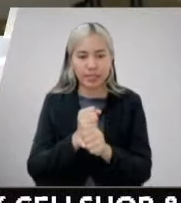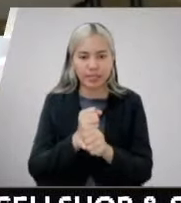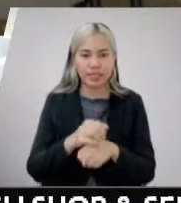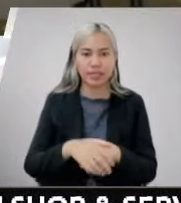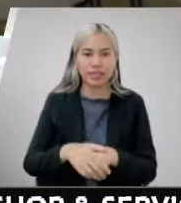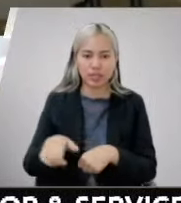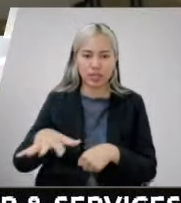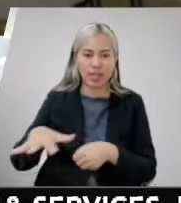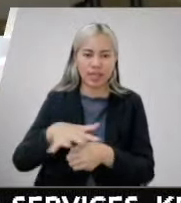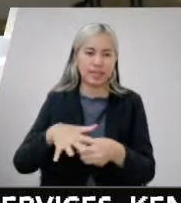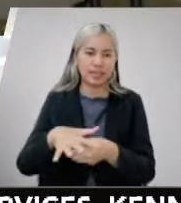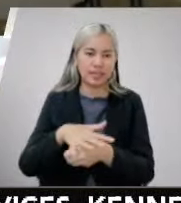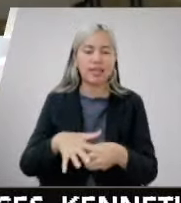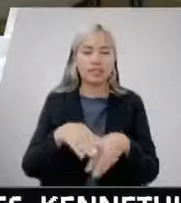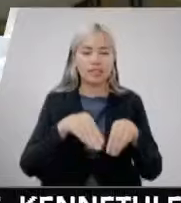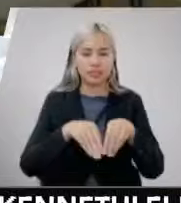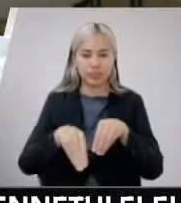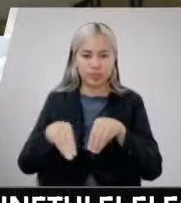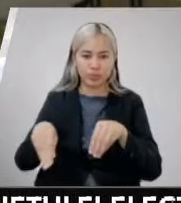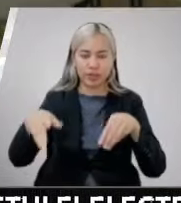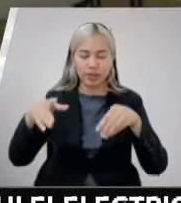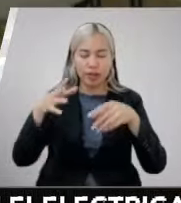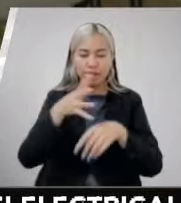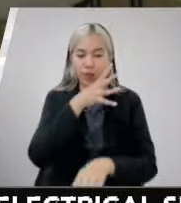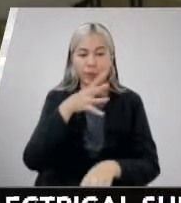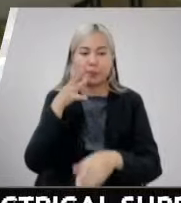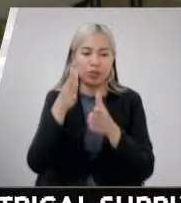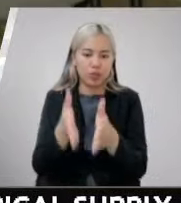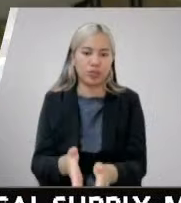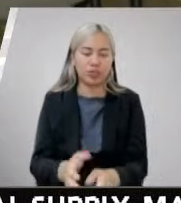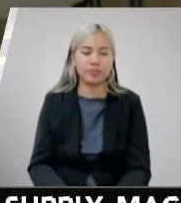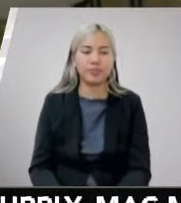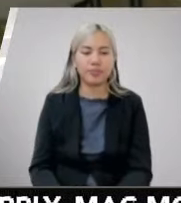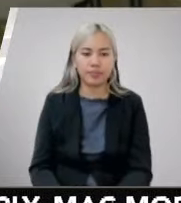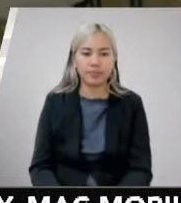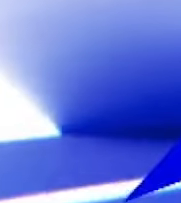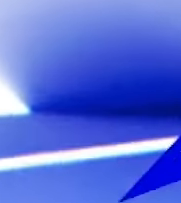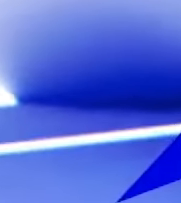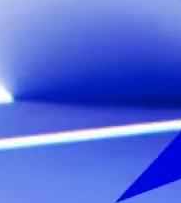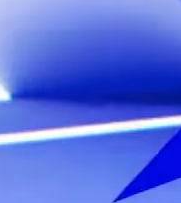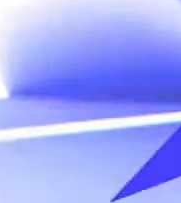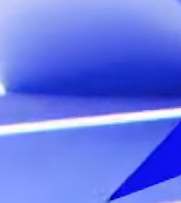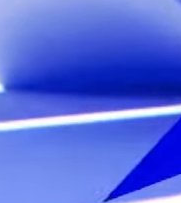pagtaniman ng mga magsasaka. Connie? Maraming salamat, Bernadette Reyes.